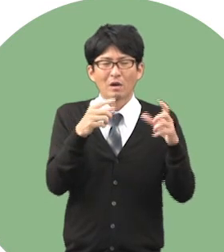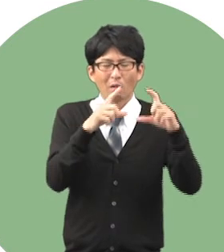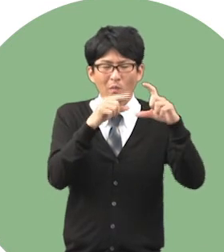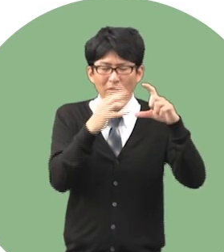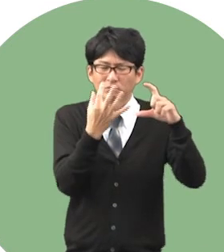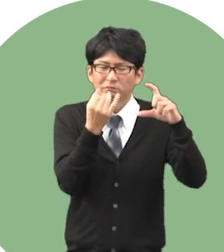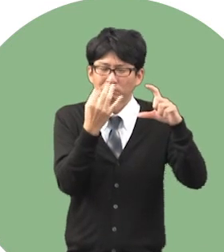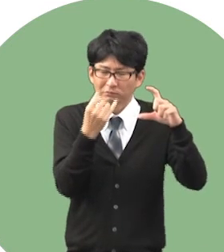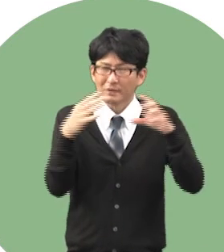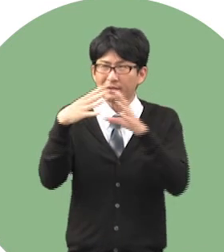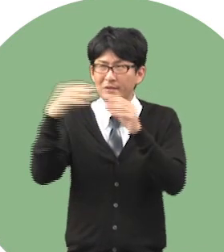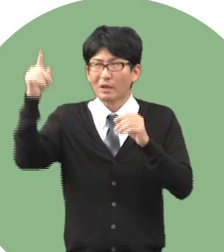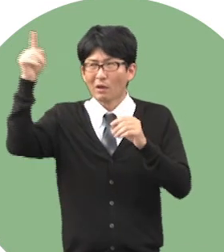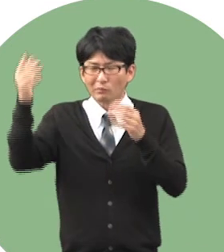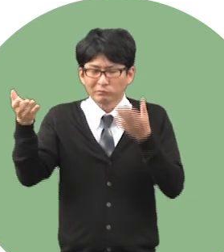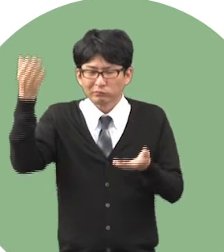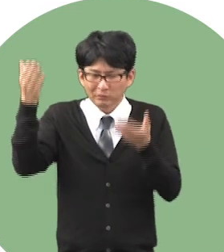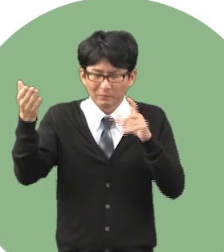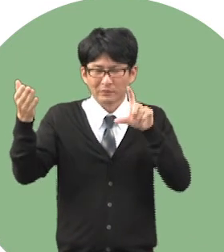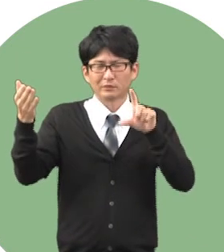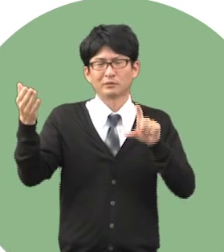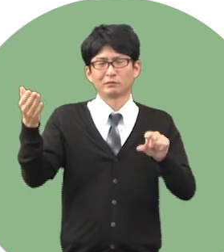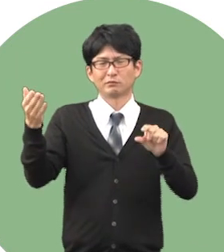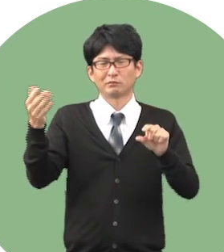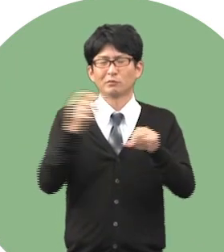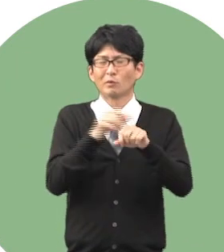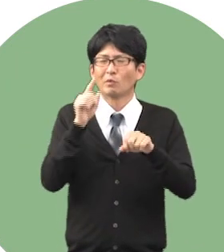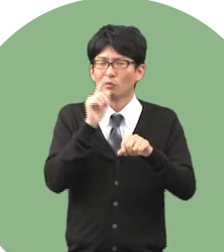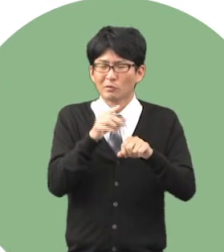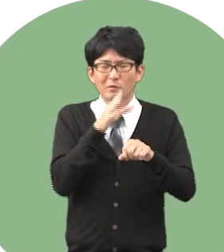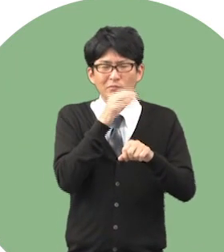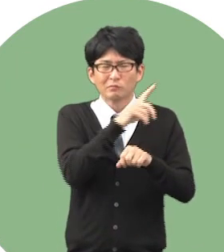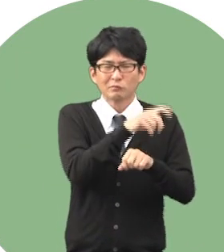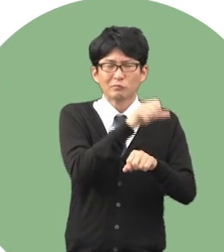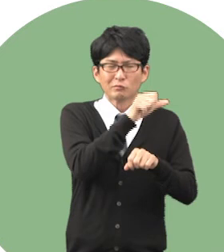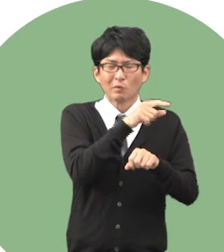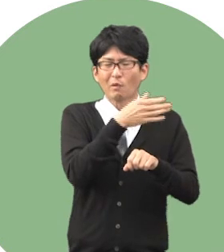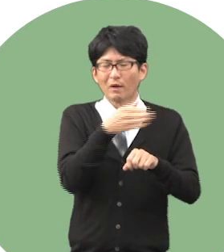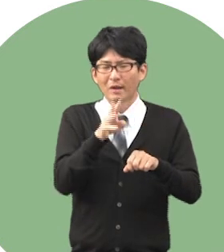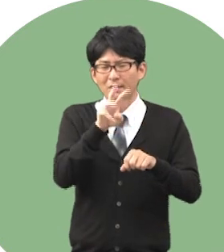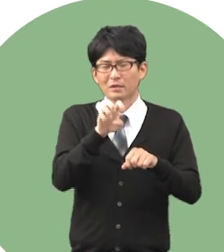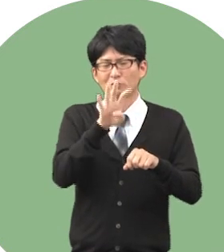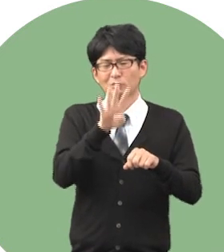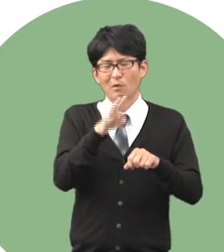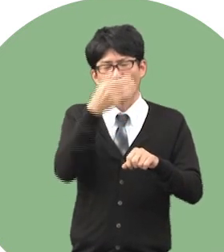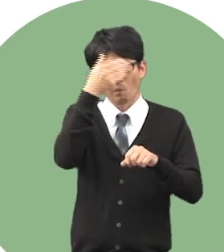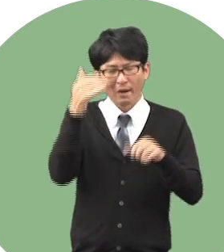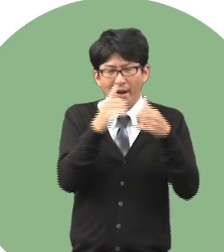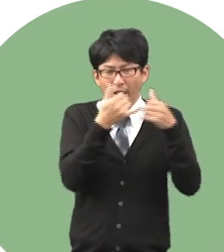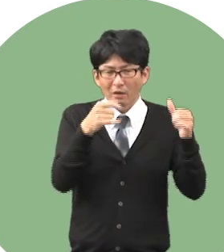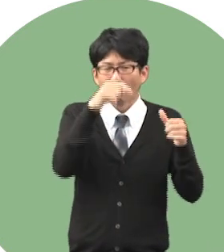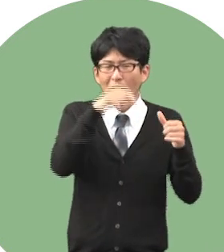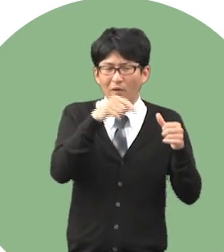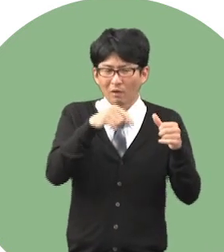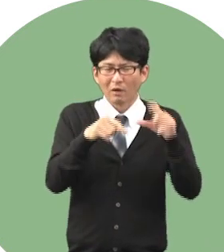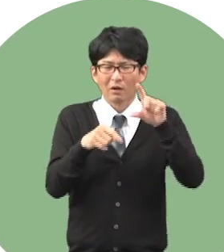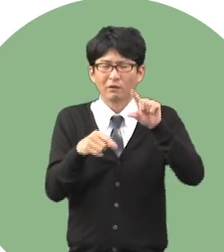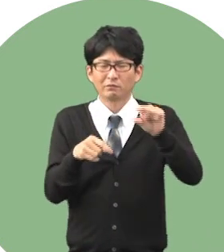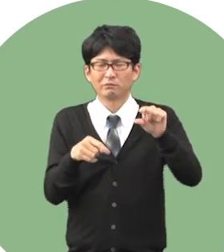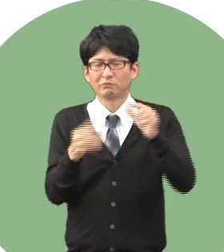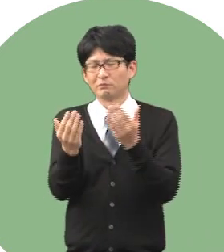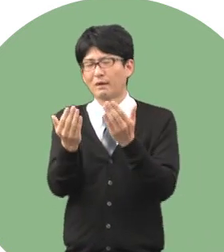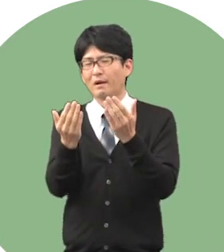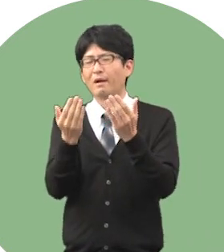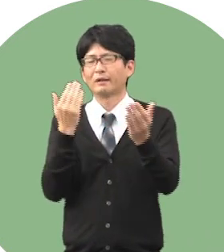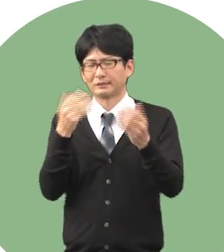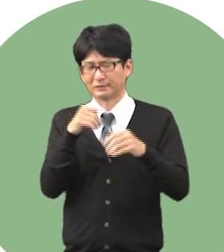は全国に比べて低く、特に15歳から34歳の若い世代においてはその差がさらに